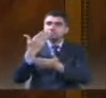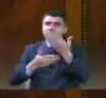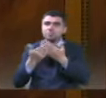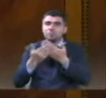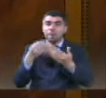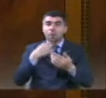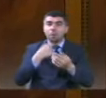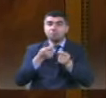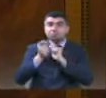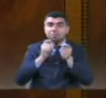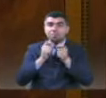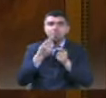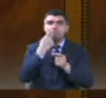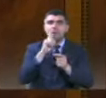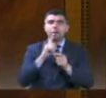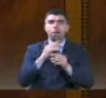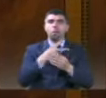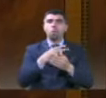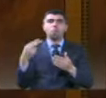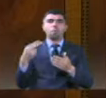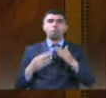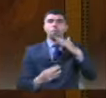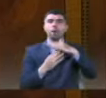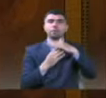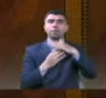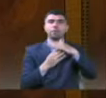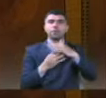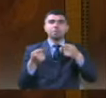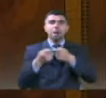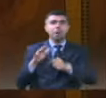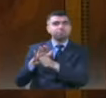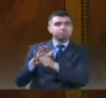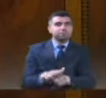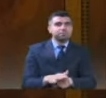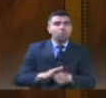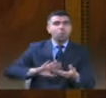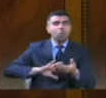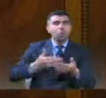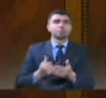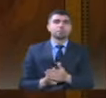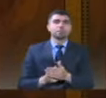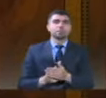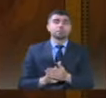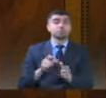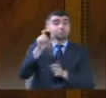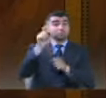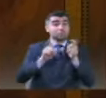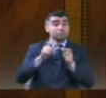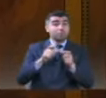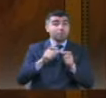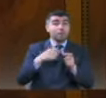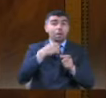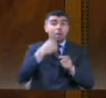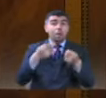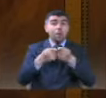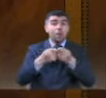الرأي الآخر. درتوا الإقصاء، أقصيتوا الأطراف الأخرى، إما إحنا ولا